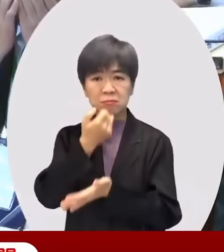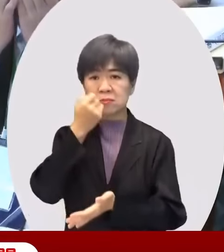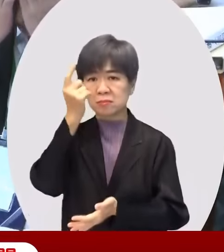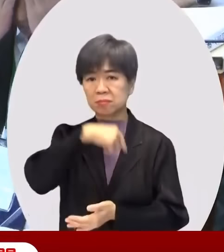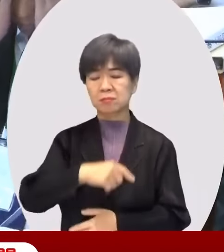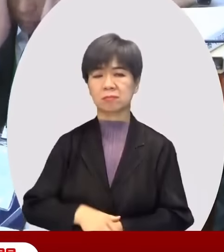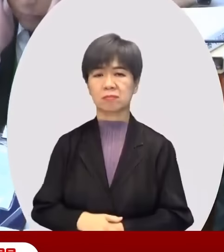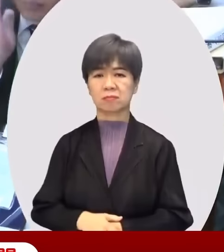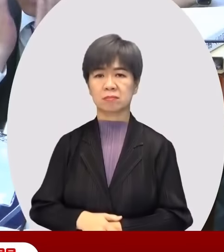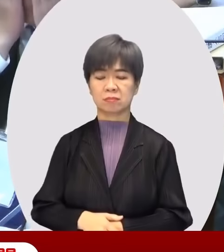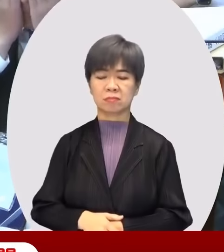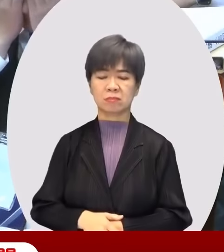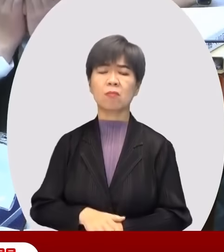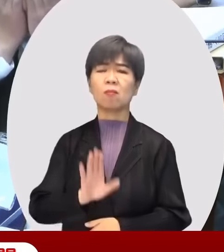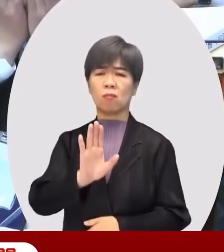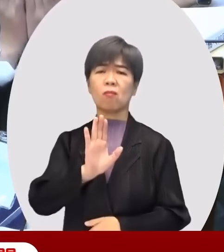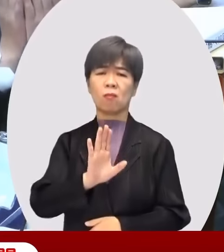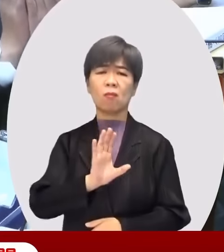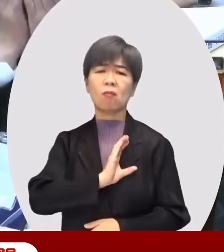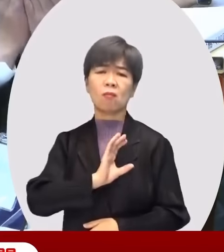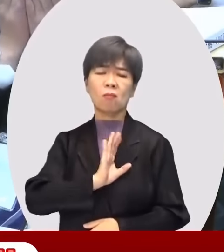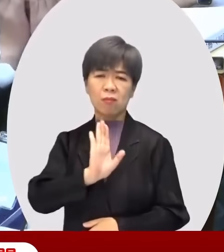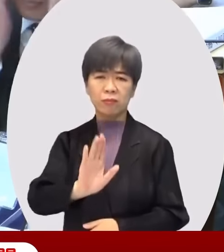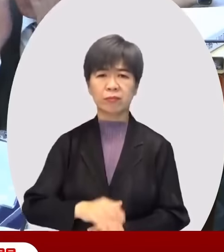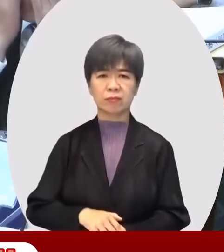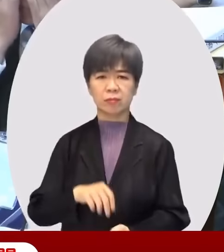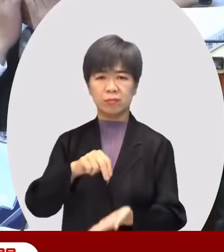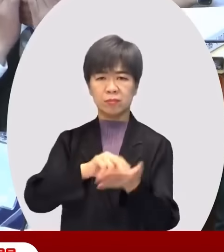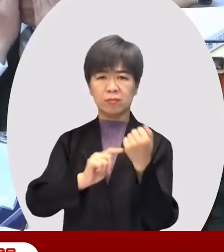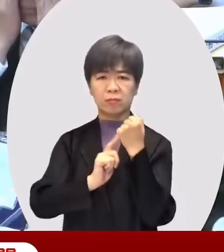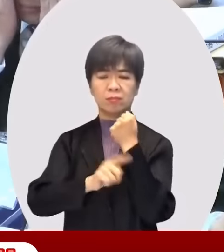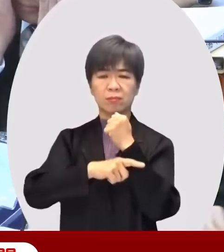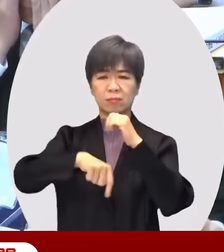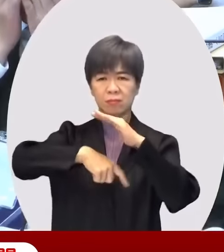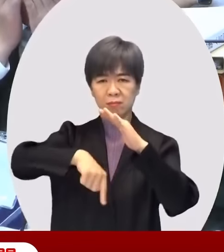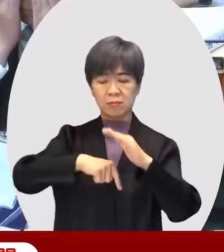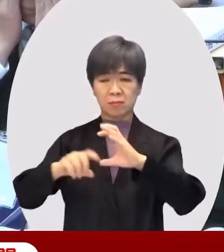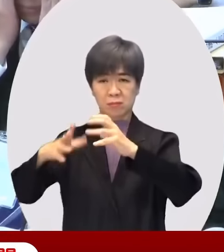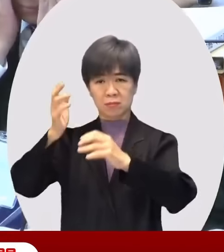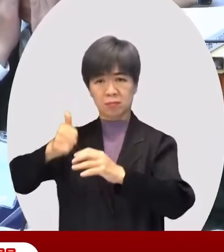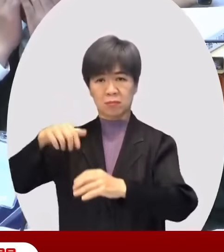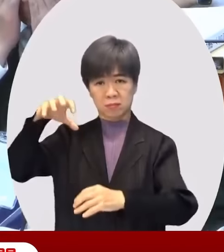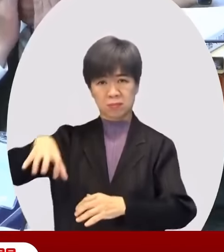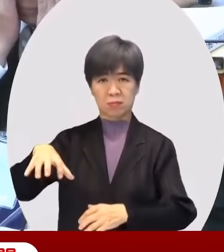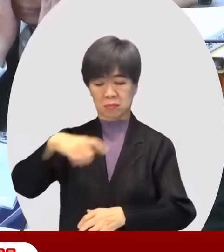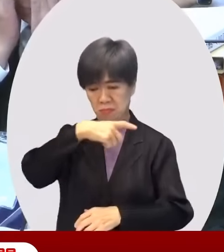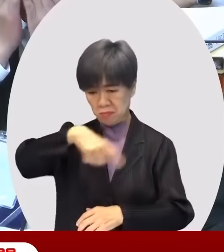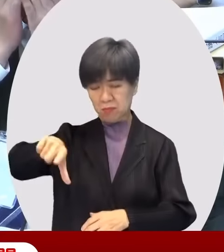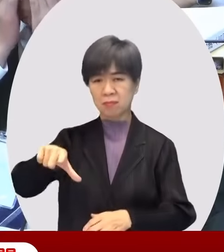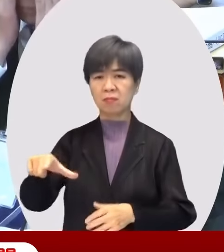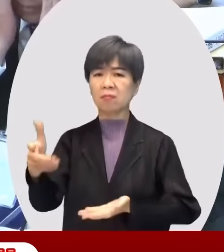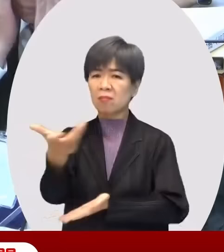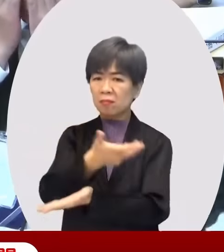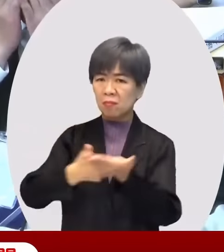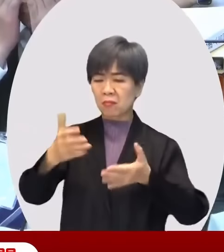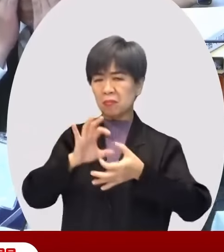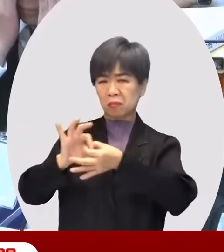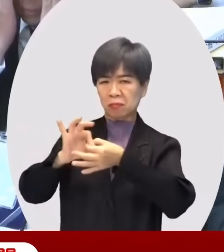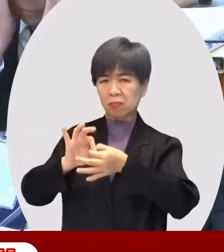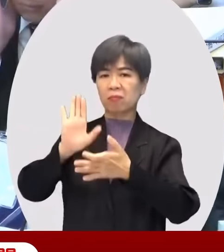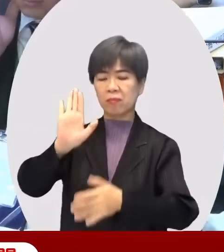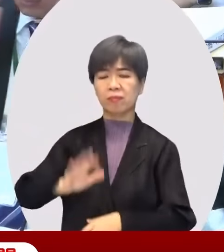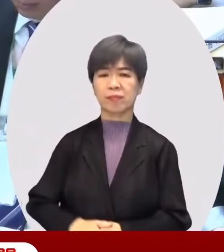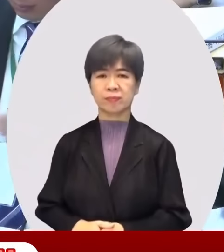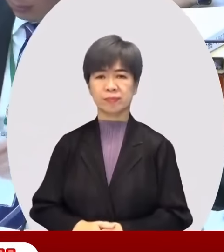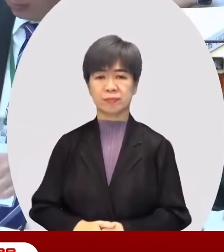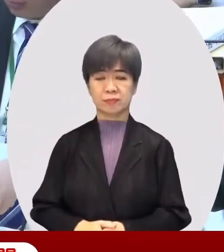机制哦？事实上当然还是有协商机制哦。这个其实立法院跟总统府之间本来就是应该要有一些沟通的管道。